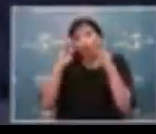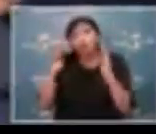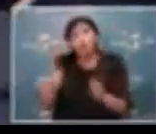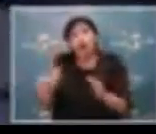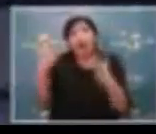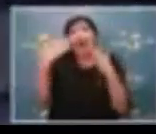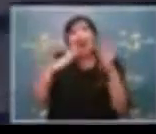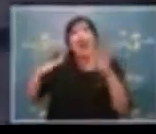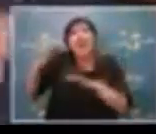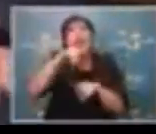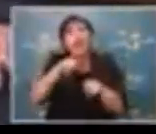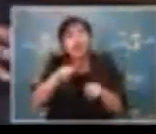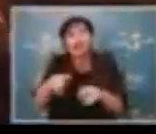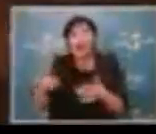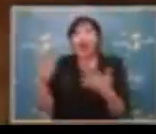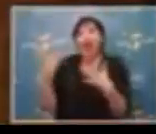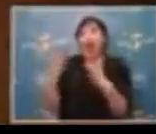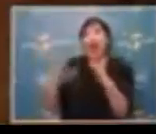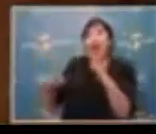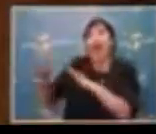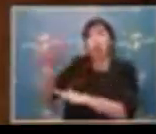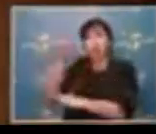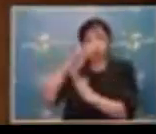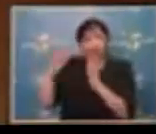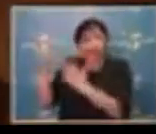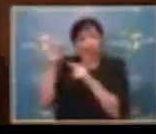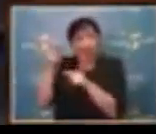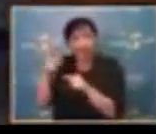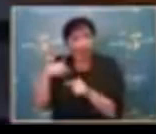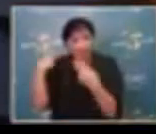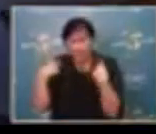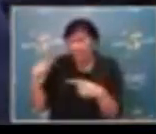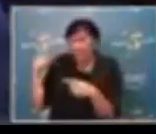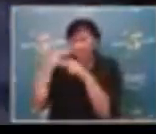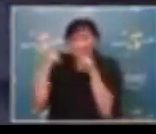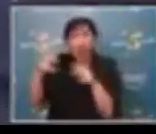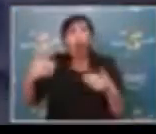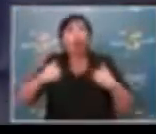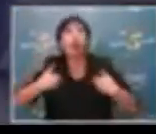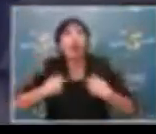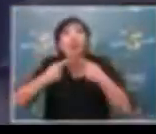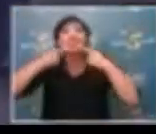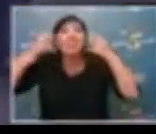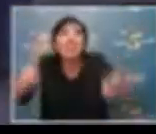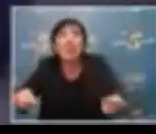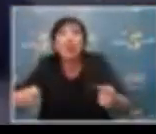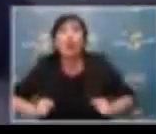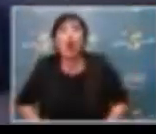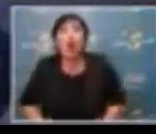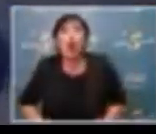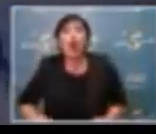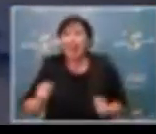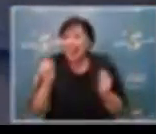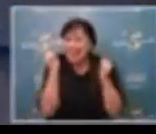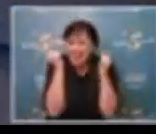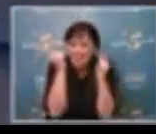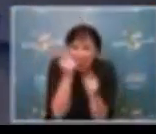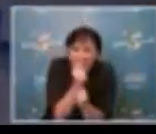e di ambientalismo per tutta la vita, vi dico che è